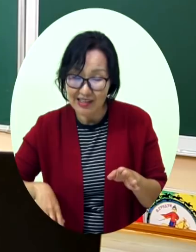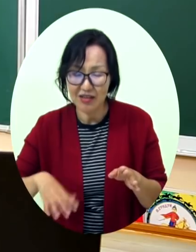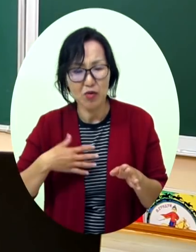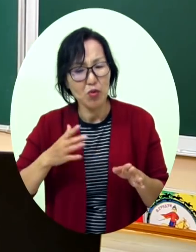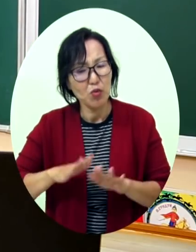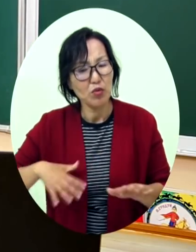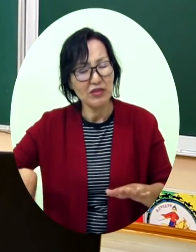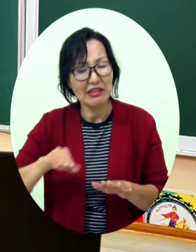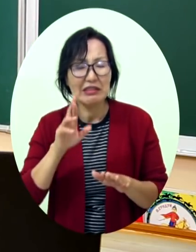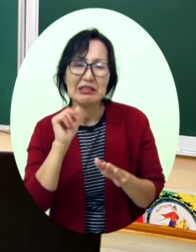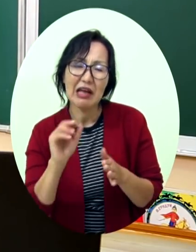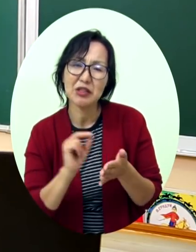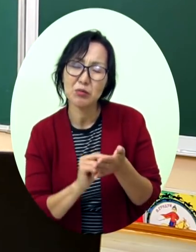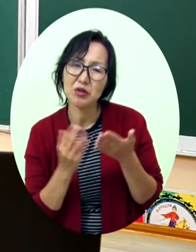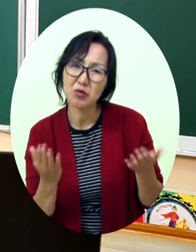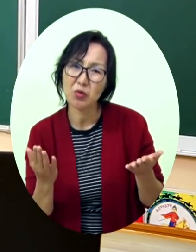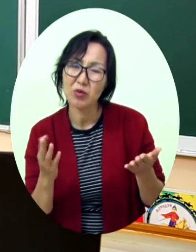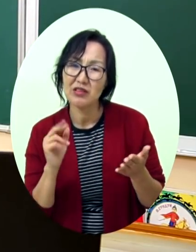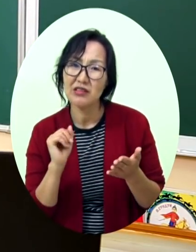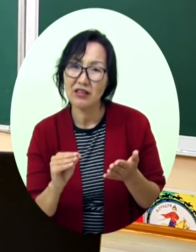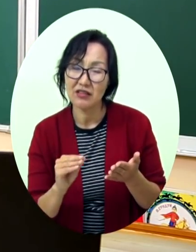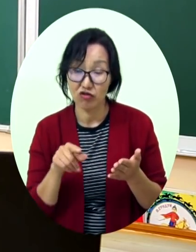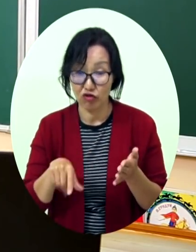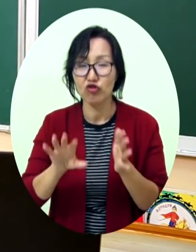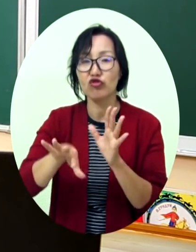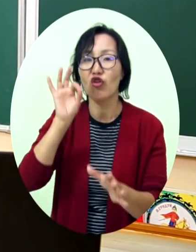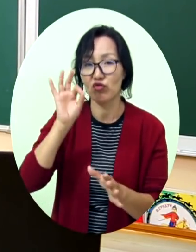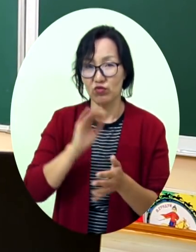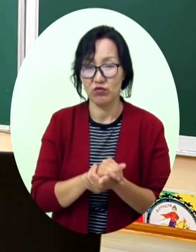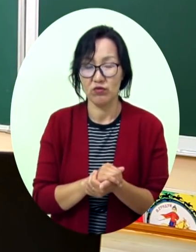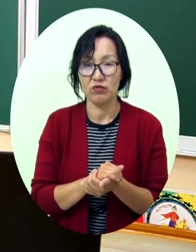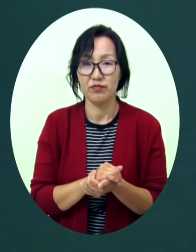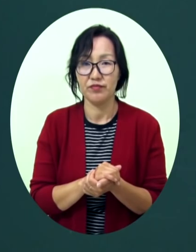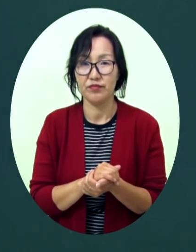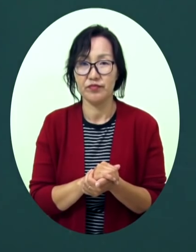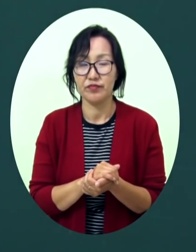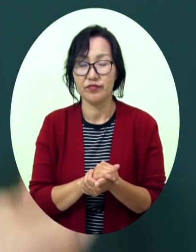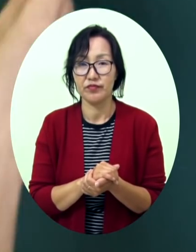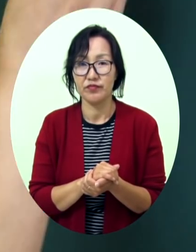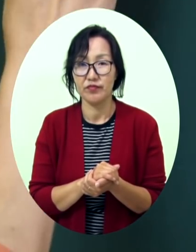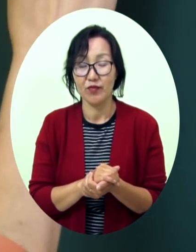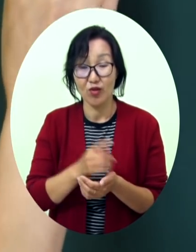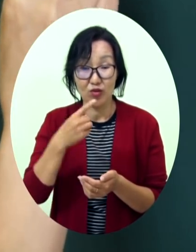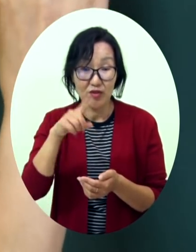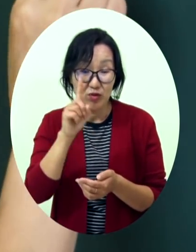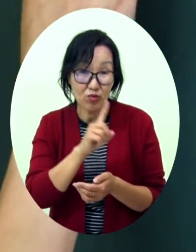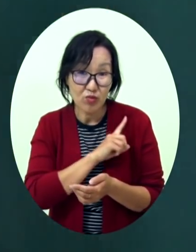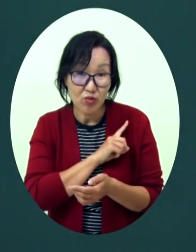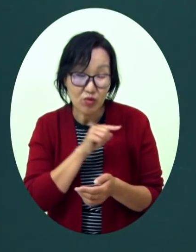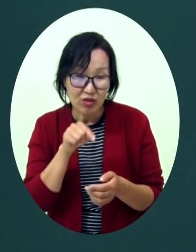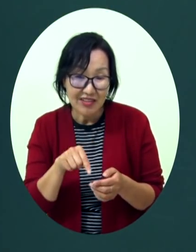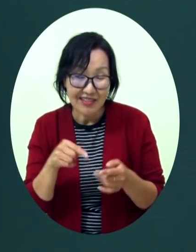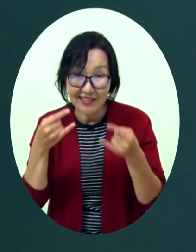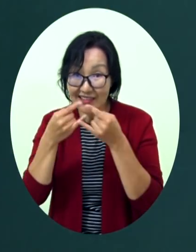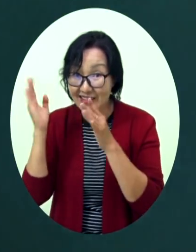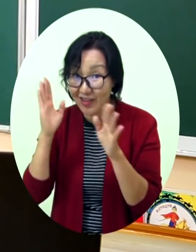нар яаж бичих вэ гэдгээ сонгох нэ. За, энд түрүүн багш нь